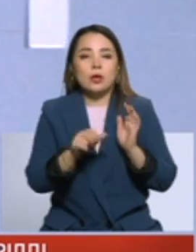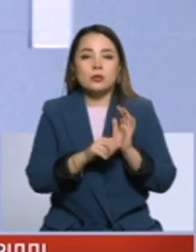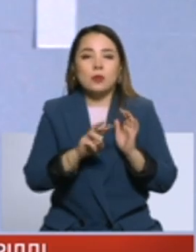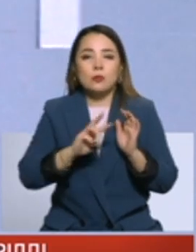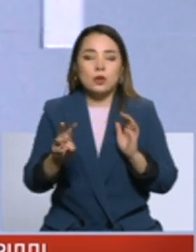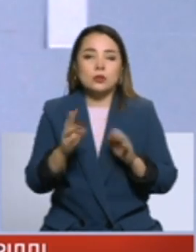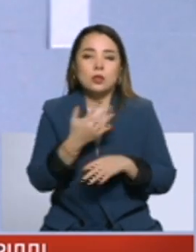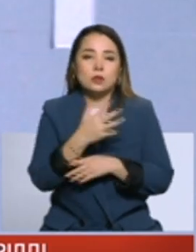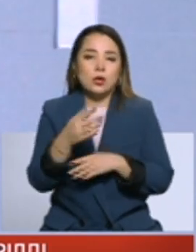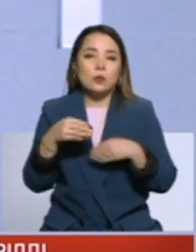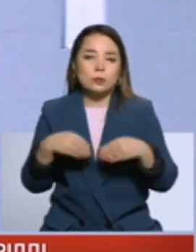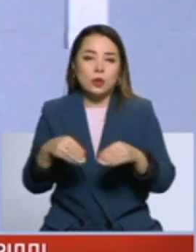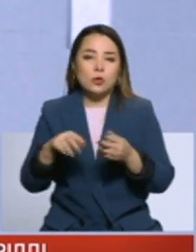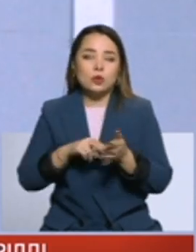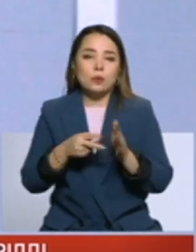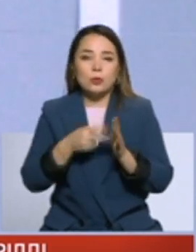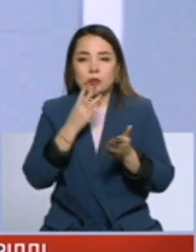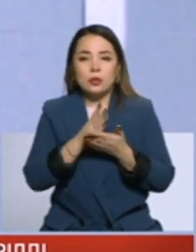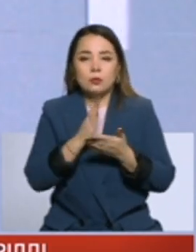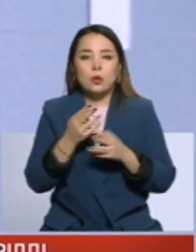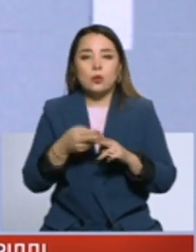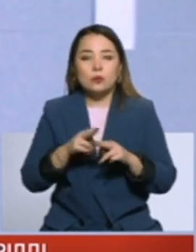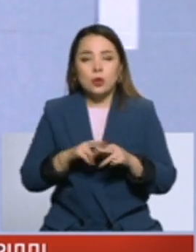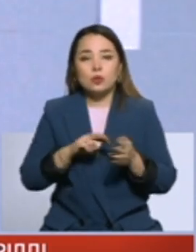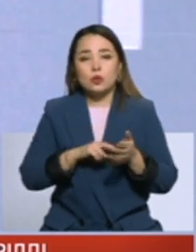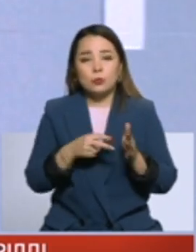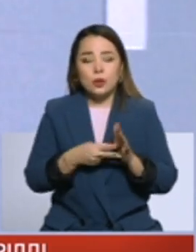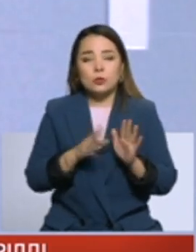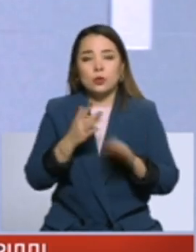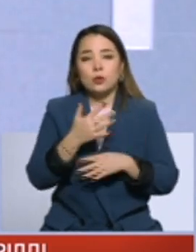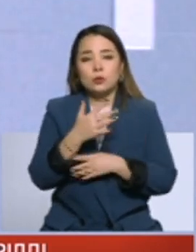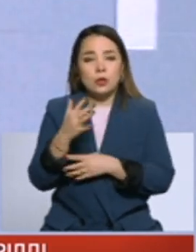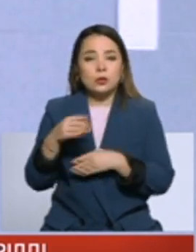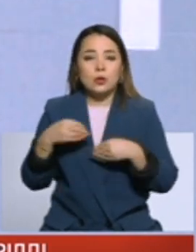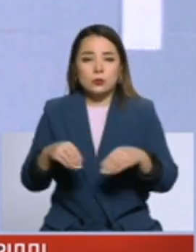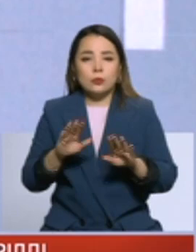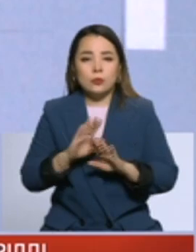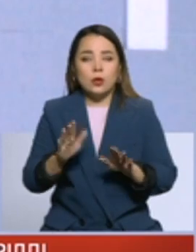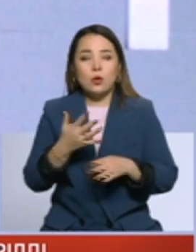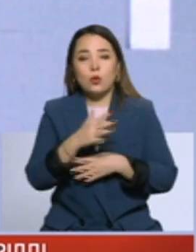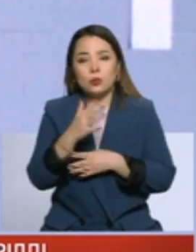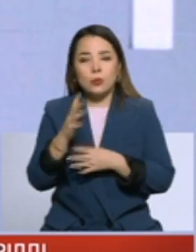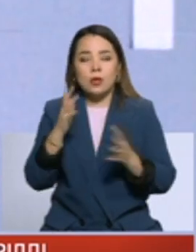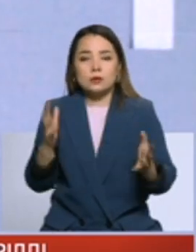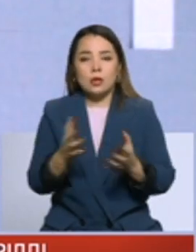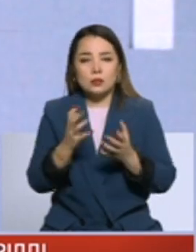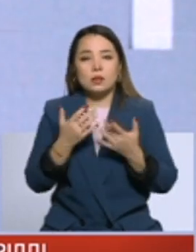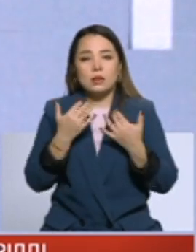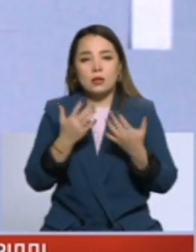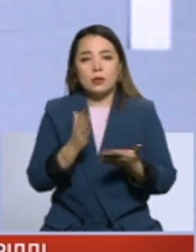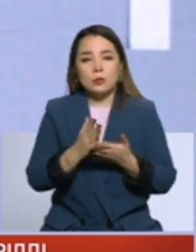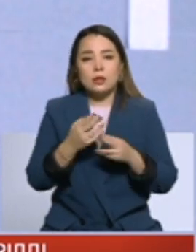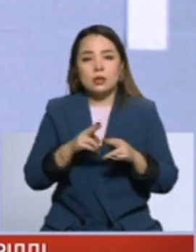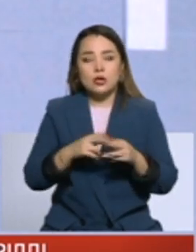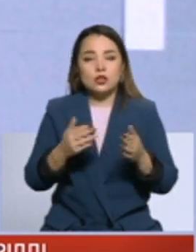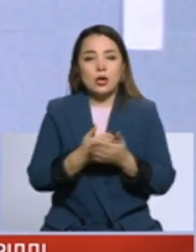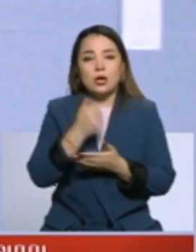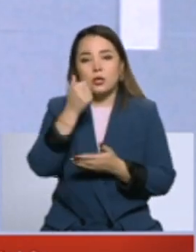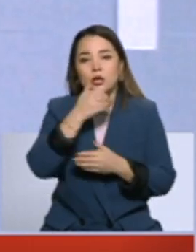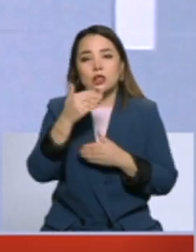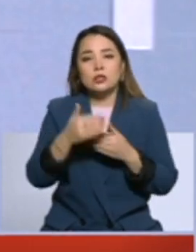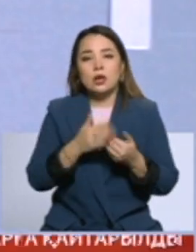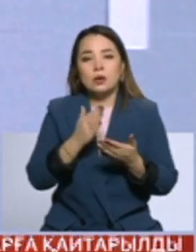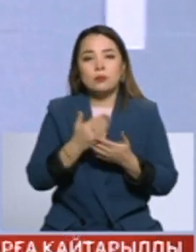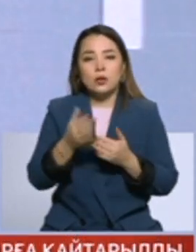миллион түп ағаш егу жобасы жасалды. Бұл жобада тек көшет егу емес, орманды сақтау талабы да бар. Ал жаңа жыл